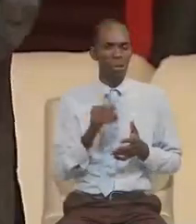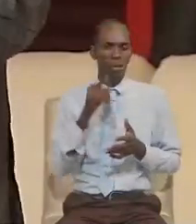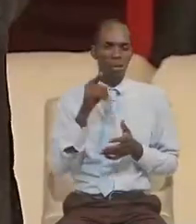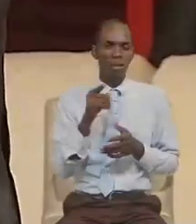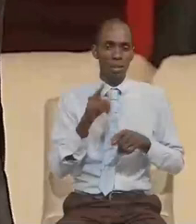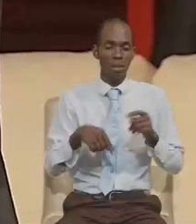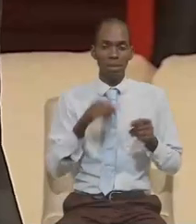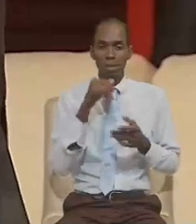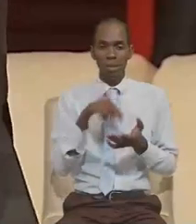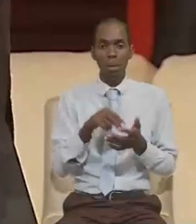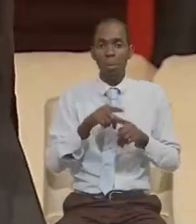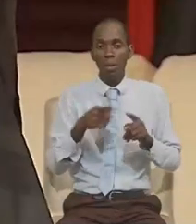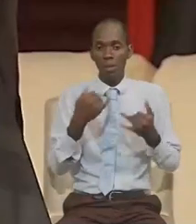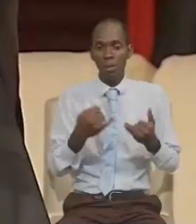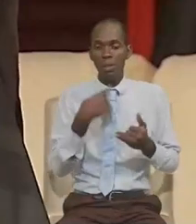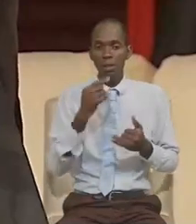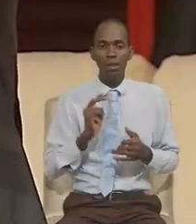grâce te suffit.